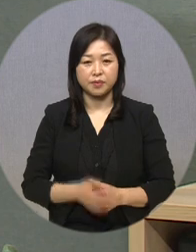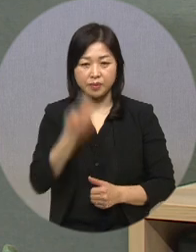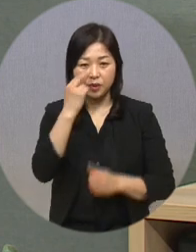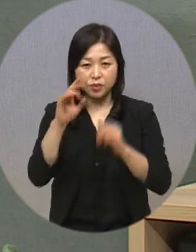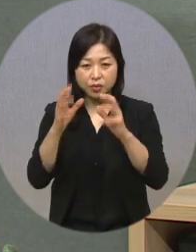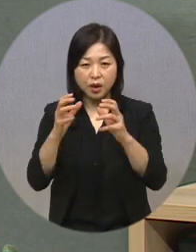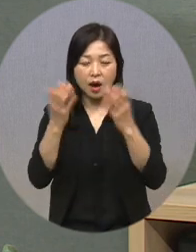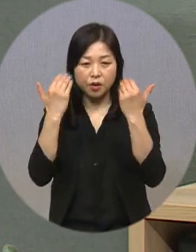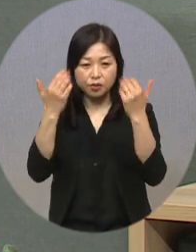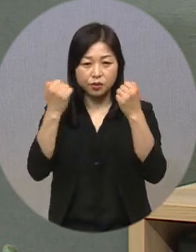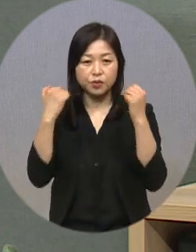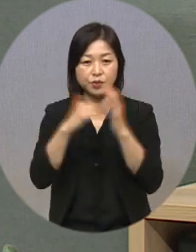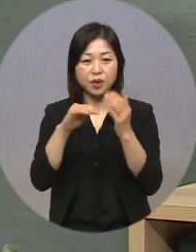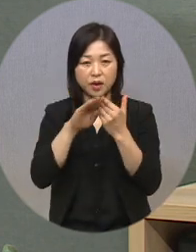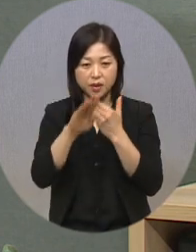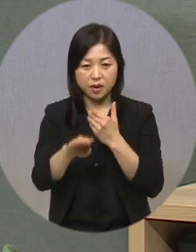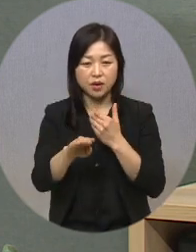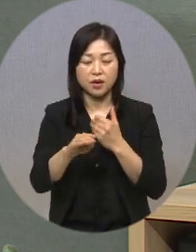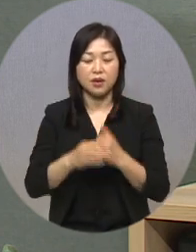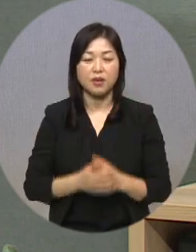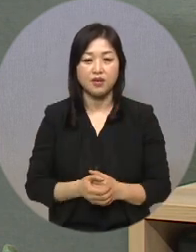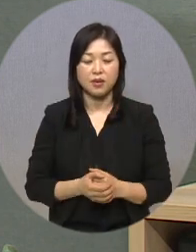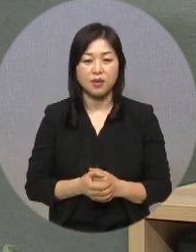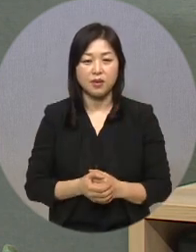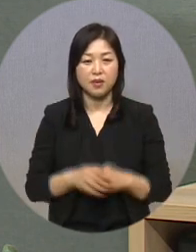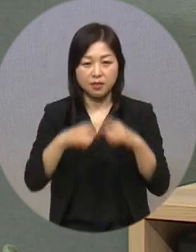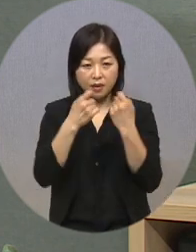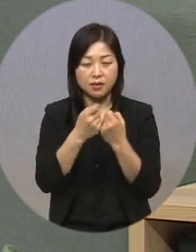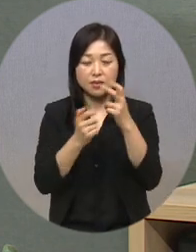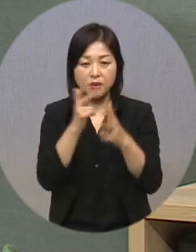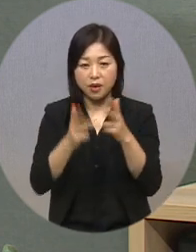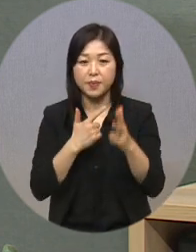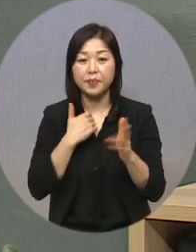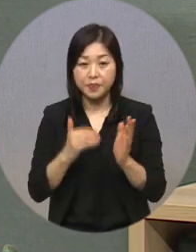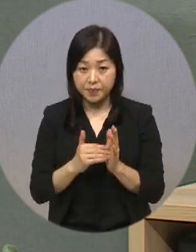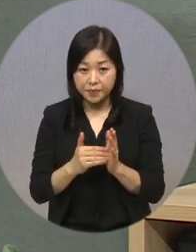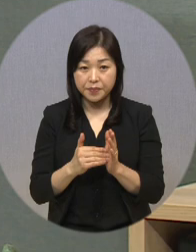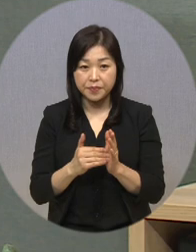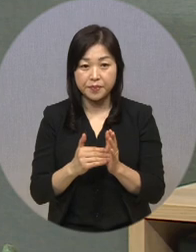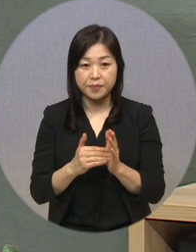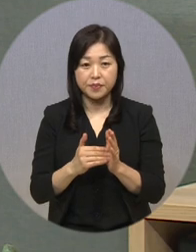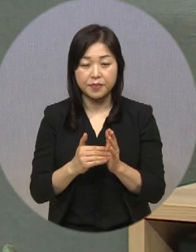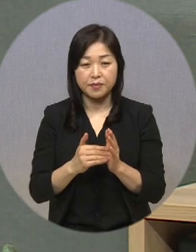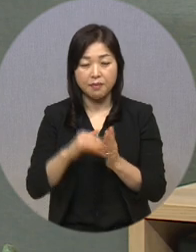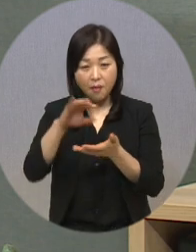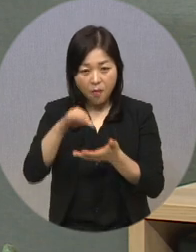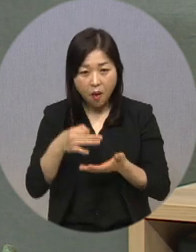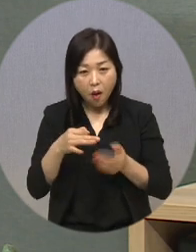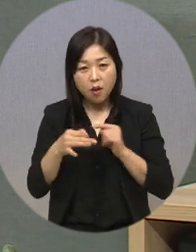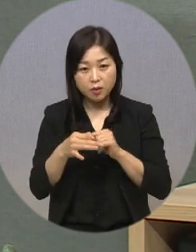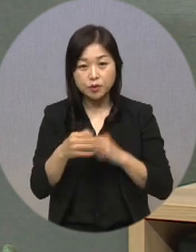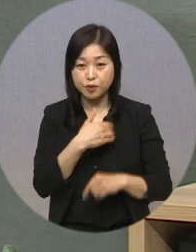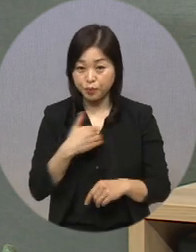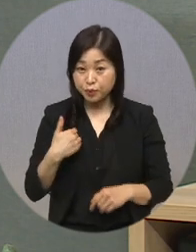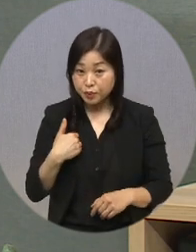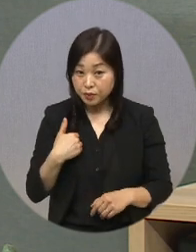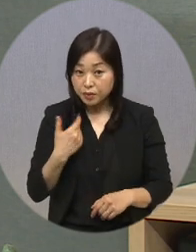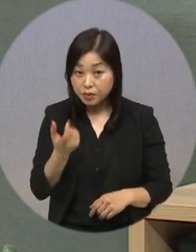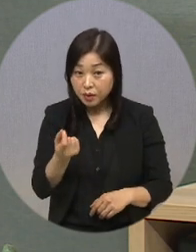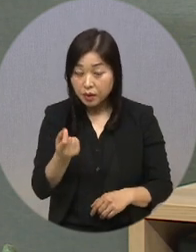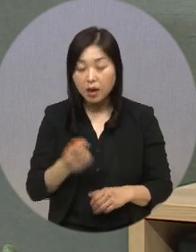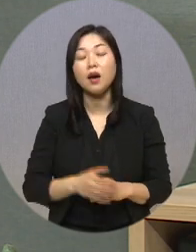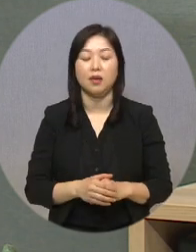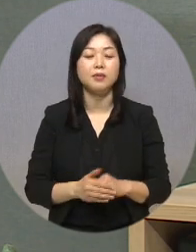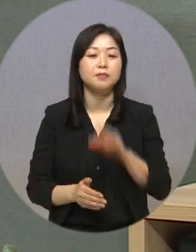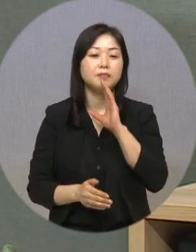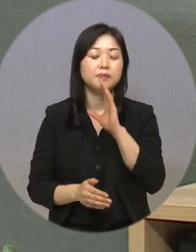미국의 이제 학교 졸업 후에 나름대로 사업을 하셔서 재력을 어느 정도 확보를 하신 걸로 알고 있는데.